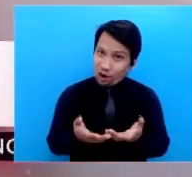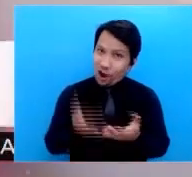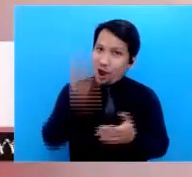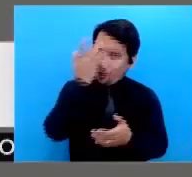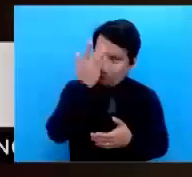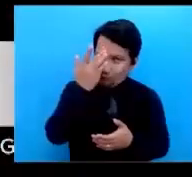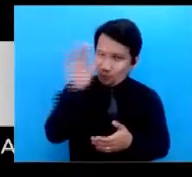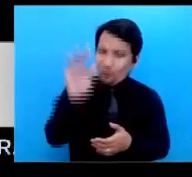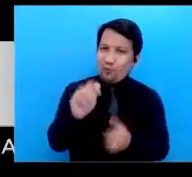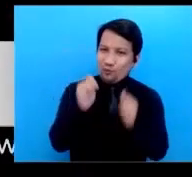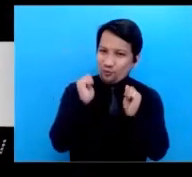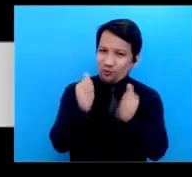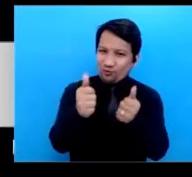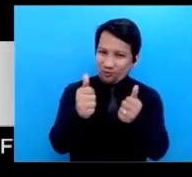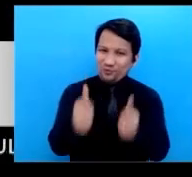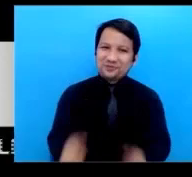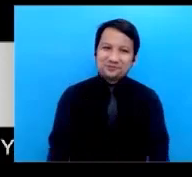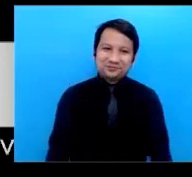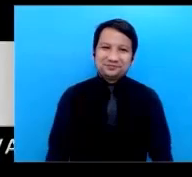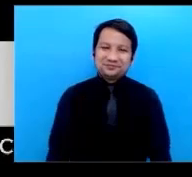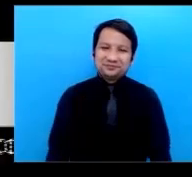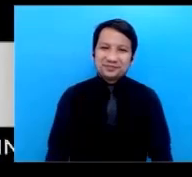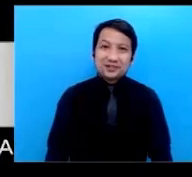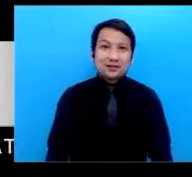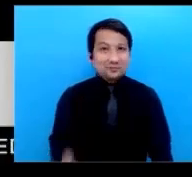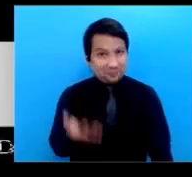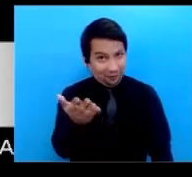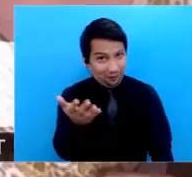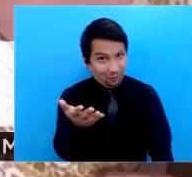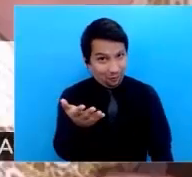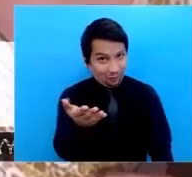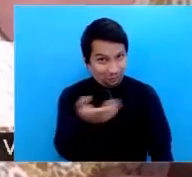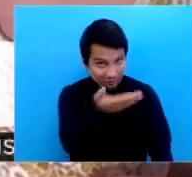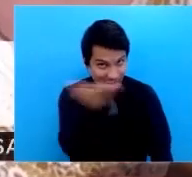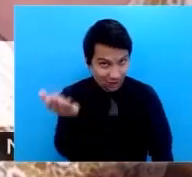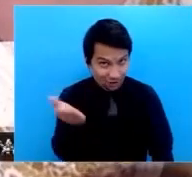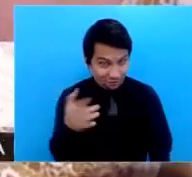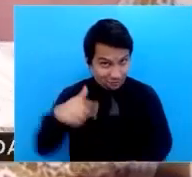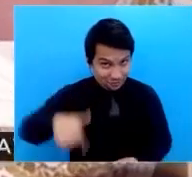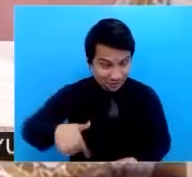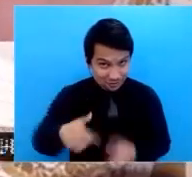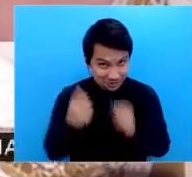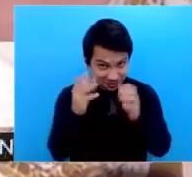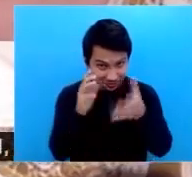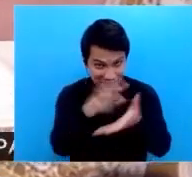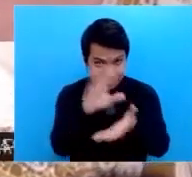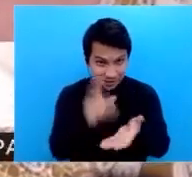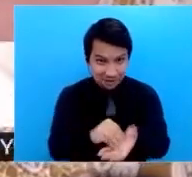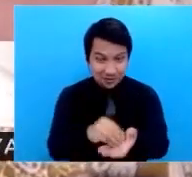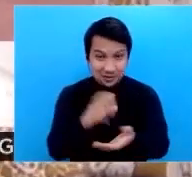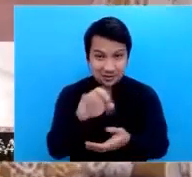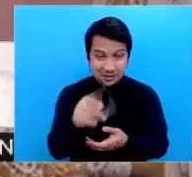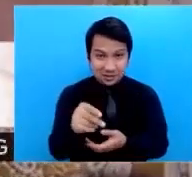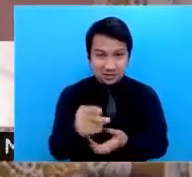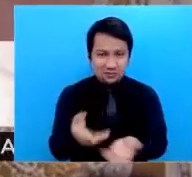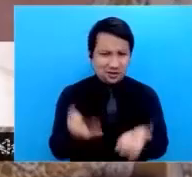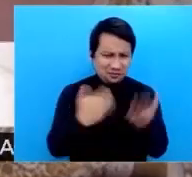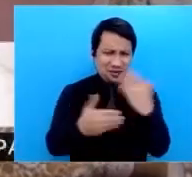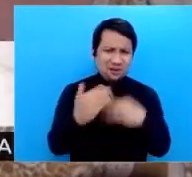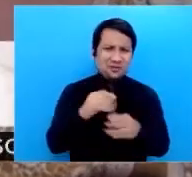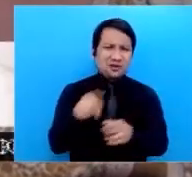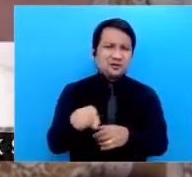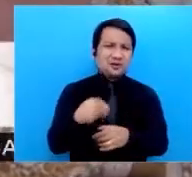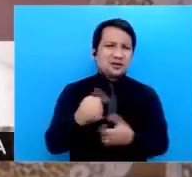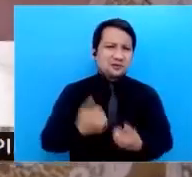Mahusay! Let me help you. Oh, ikaw, papahuli ka ba sa Encanto craze? Ilabas na ang inner gifts